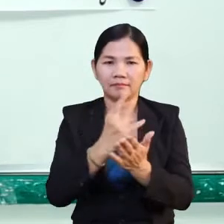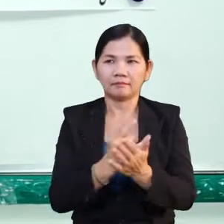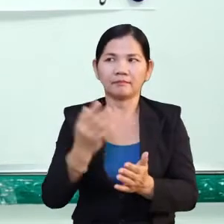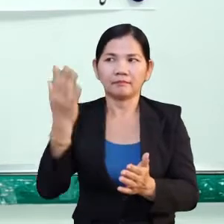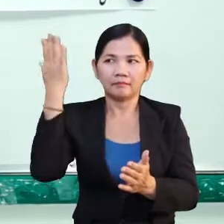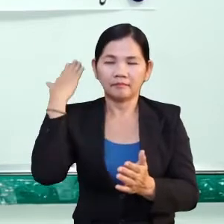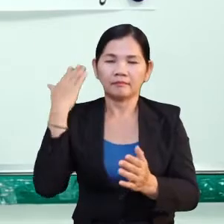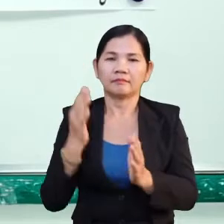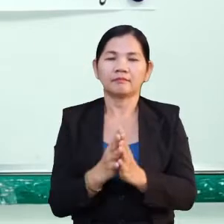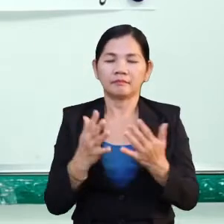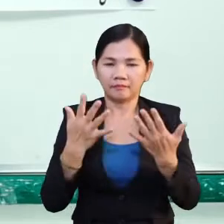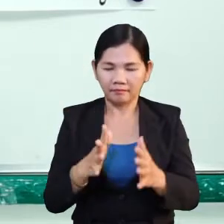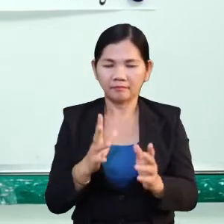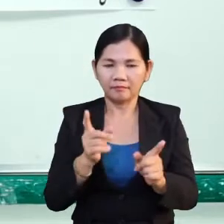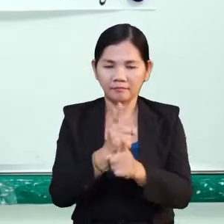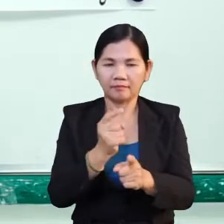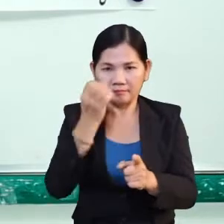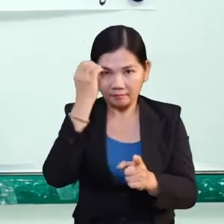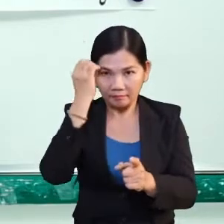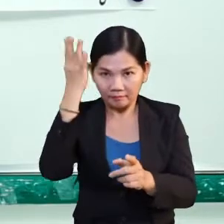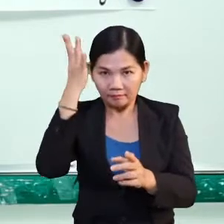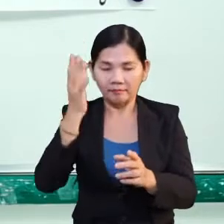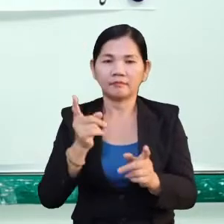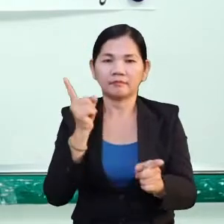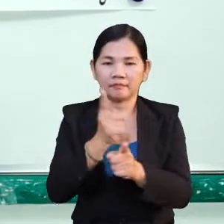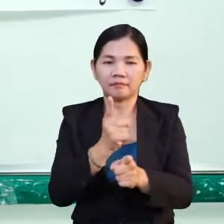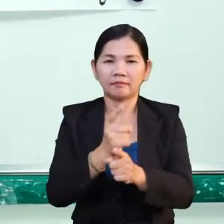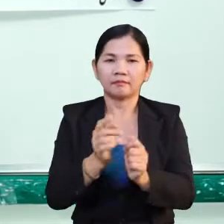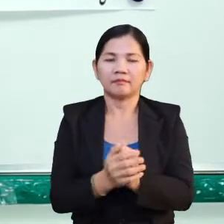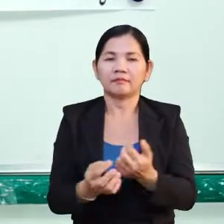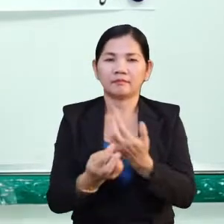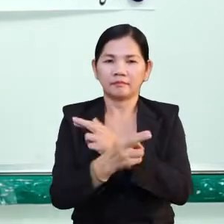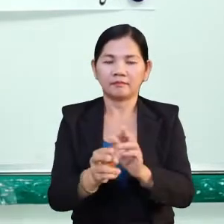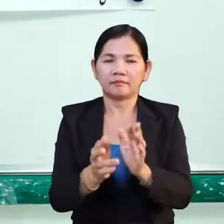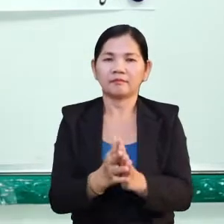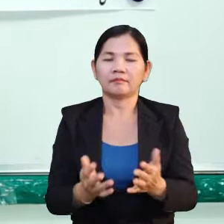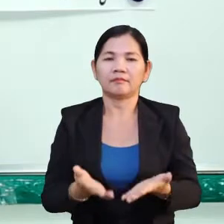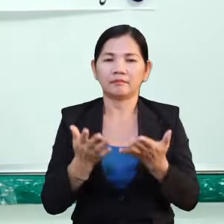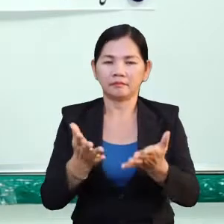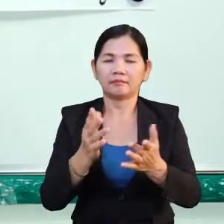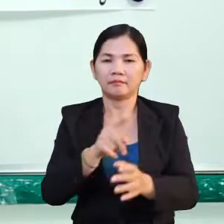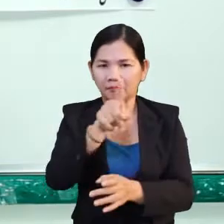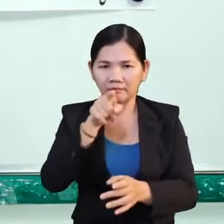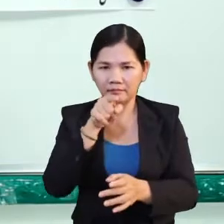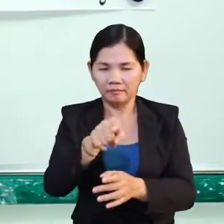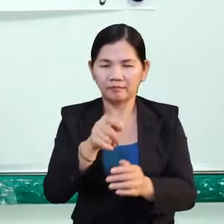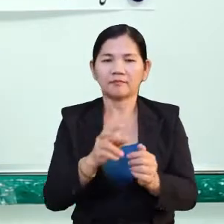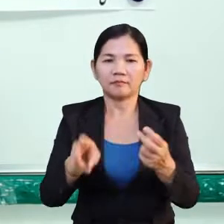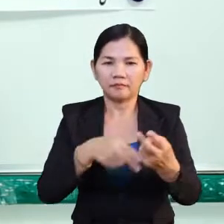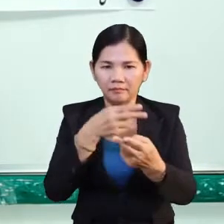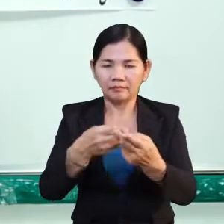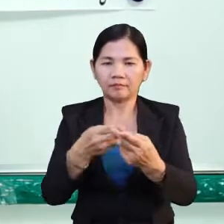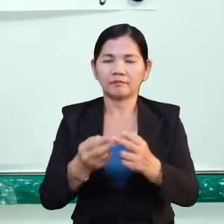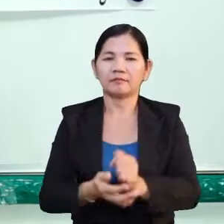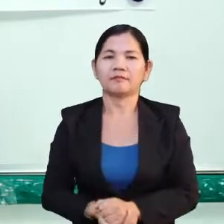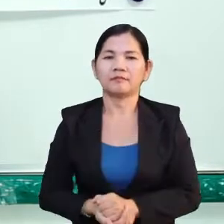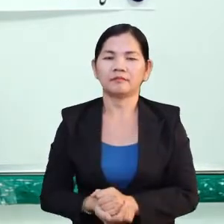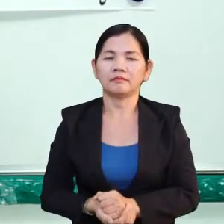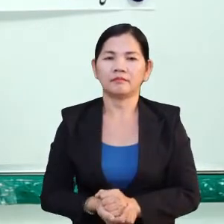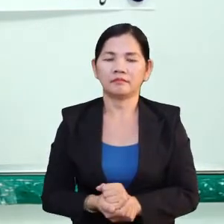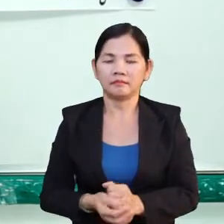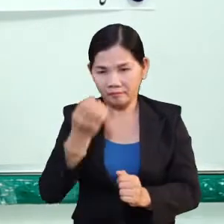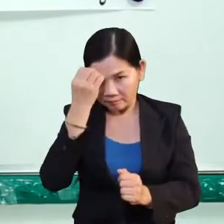មុនគឺកូនរៀនបានទទួលចំណេះបានគ្រប់គ្នាចាត្រៀមខ្លួនស្ដាប់សំណួរហើយនឹងត្រៀមខ្លួនឆ្លើយ